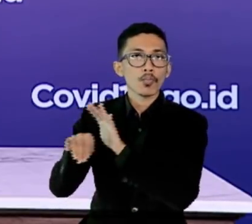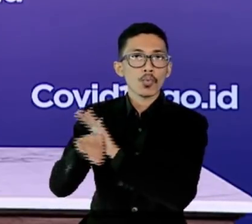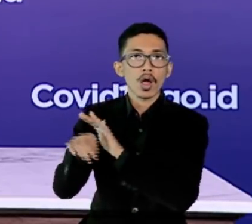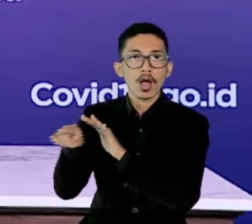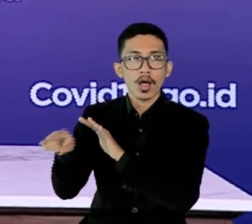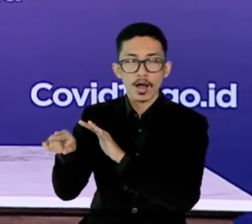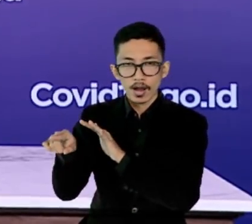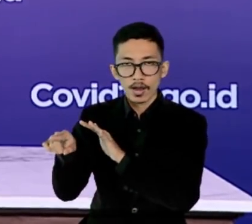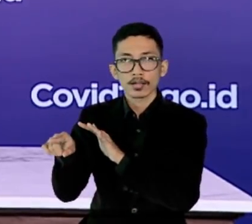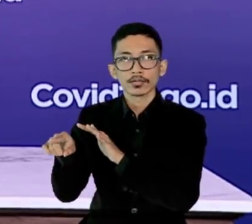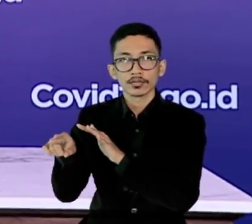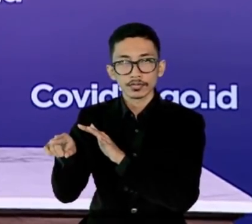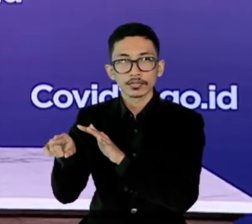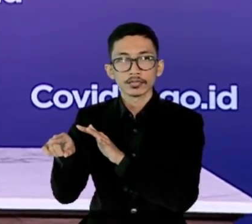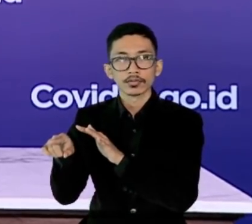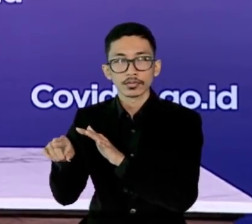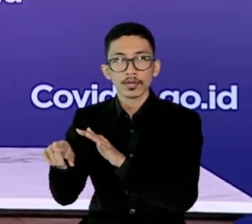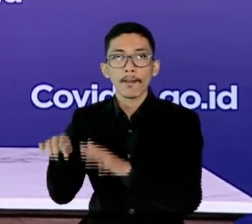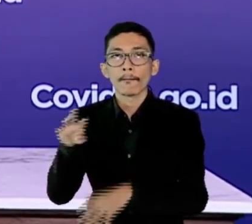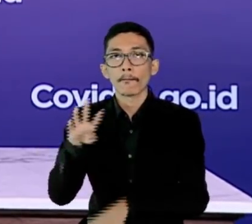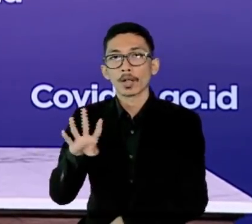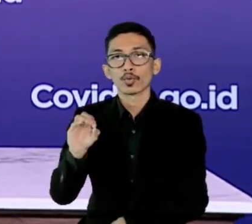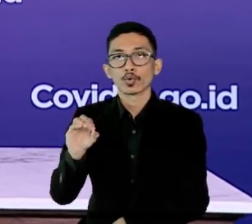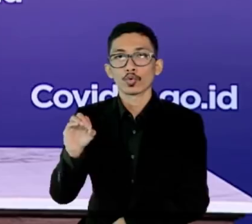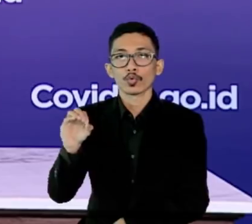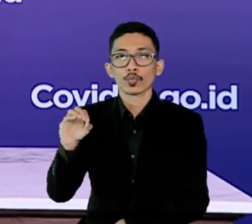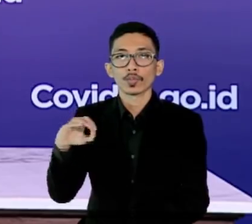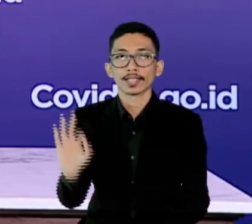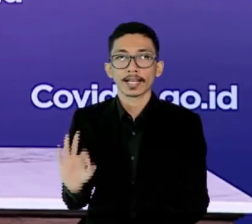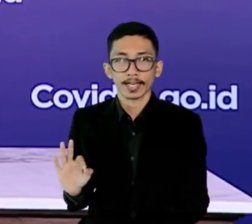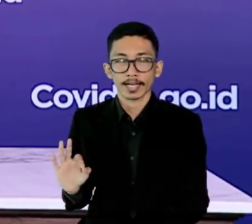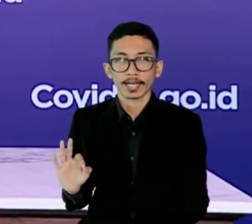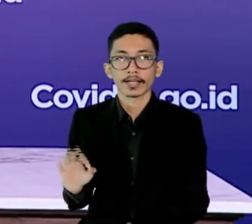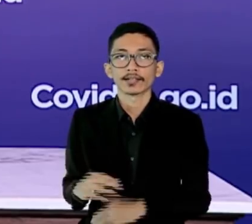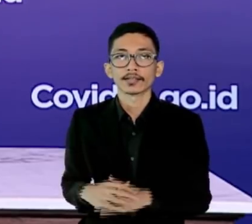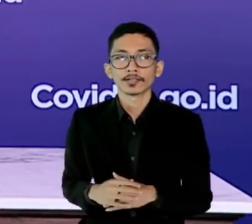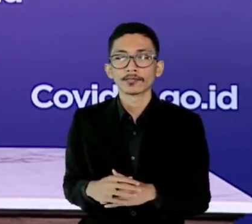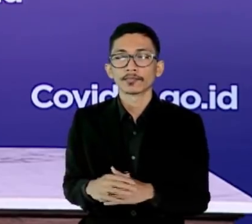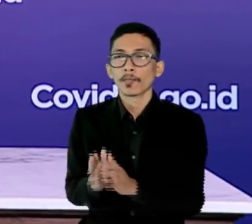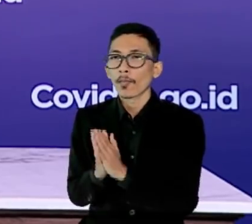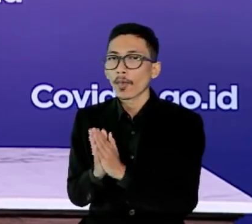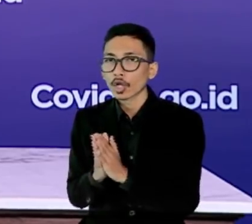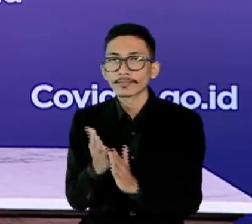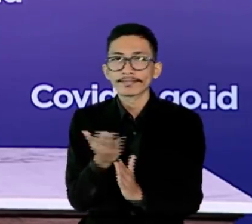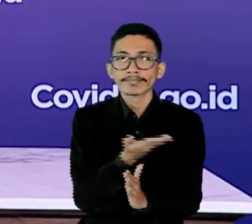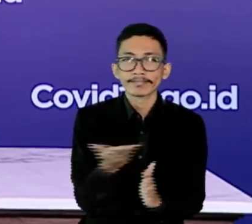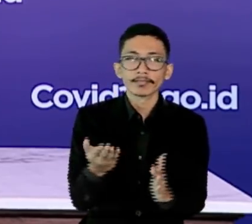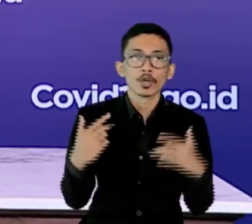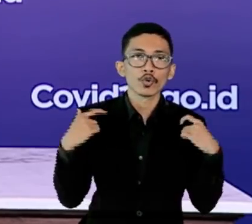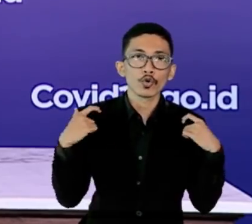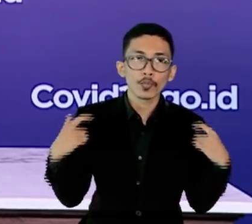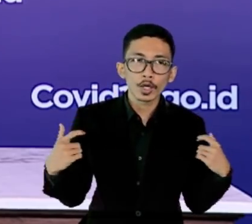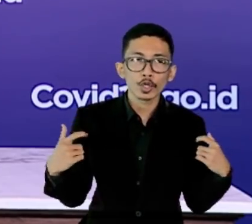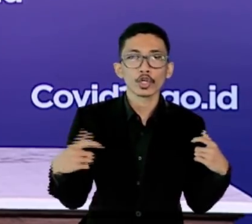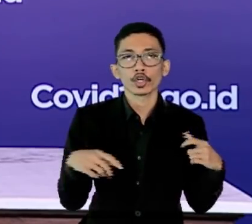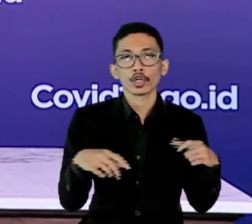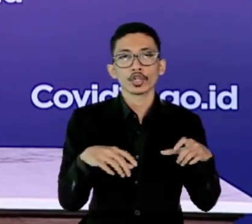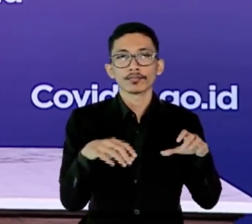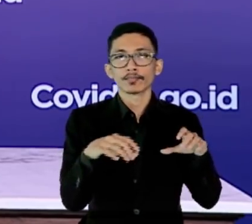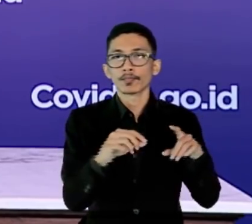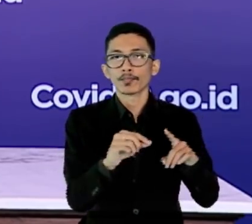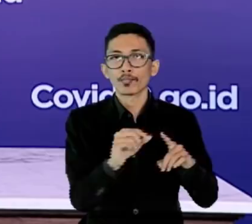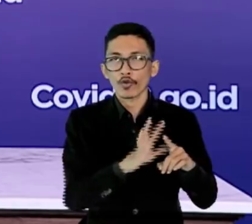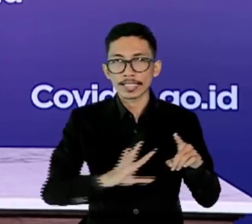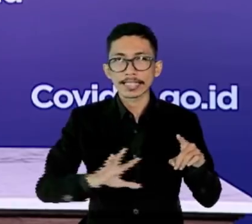Maluku Papua sebesar 40%. Dimohon kepada gubernur dan seluruh provinsi-provinsi ini